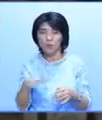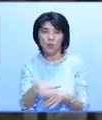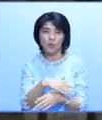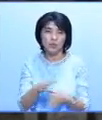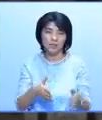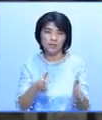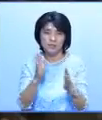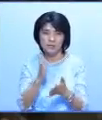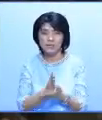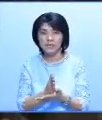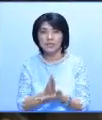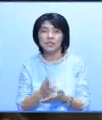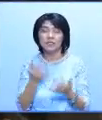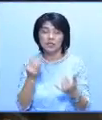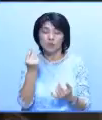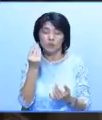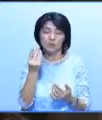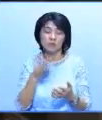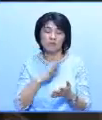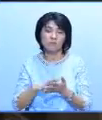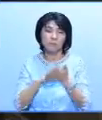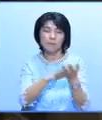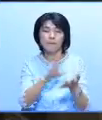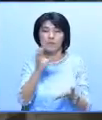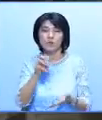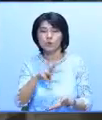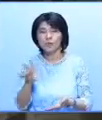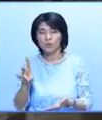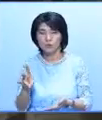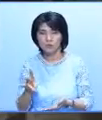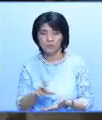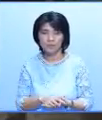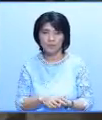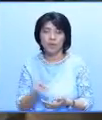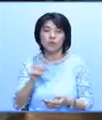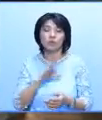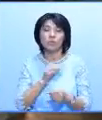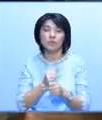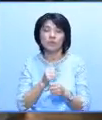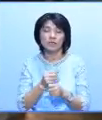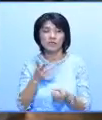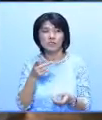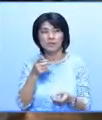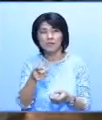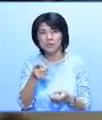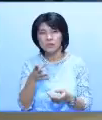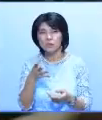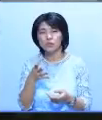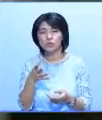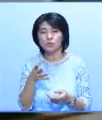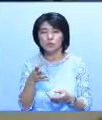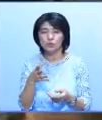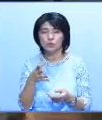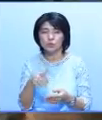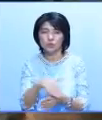ауласын жарықтандыру қажет. Бұған бюджеттен 500 миллион теңге бөлінген. 1200 үй аула бар. Біз енді 300 ауланы есепті